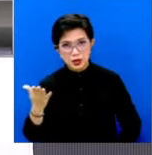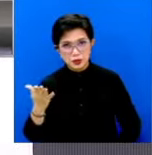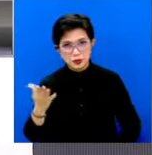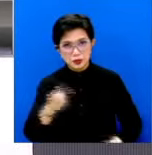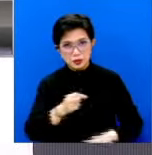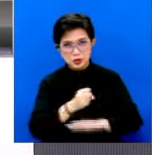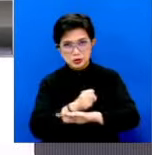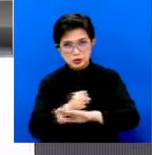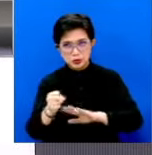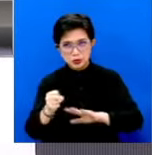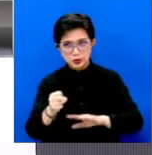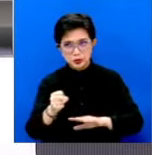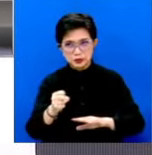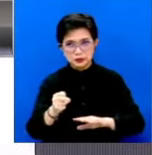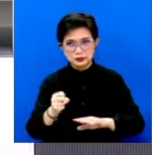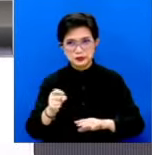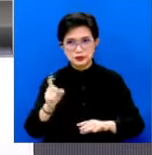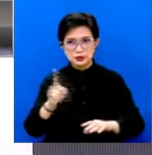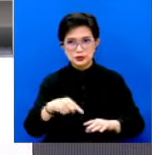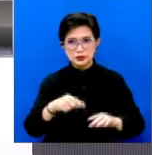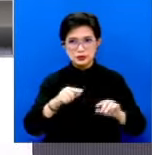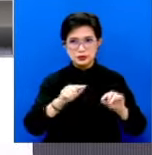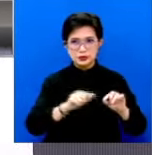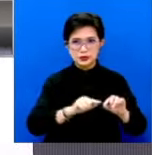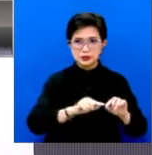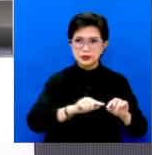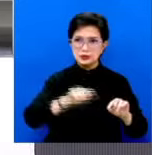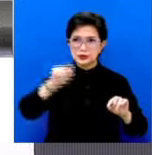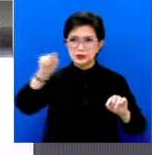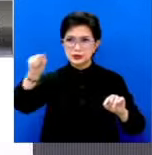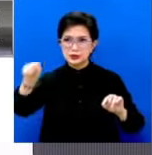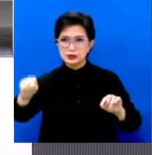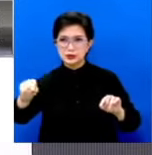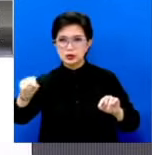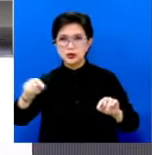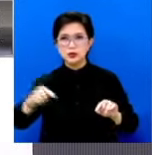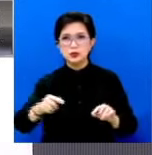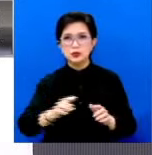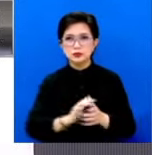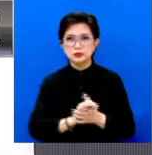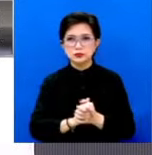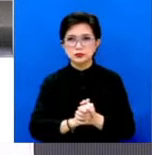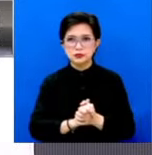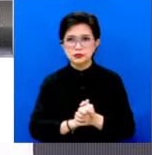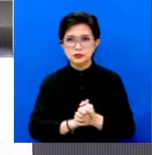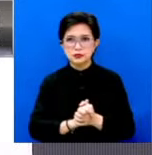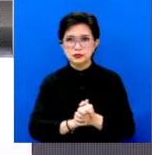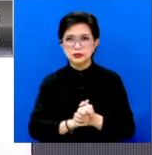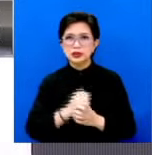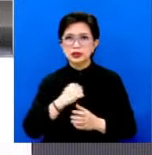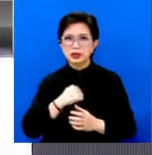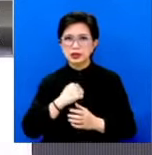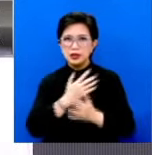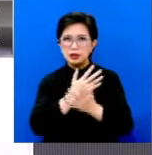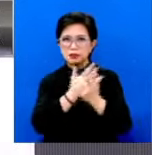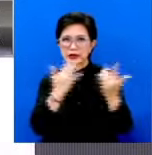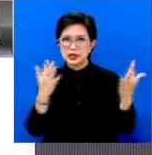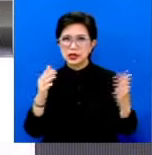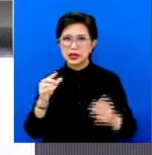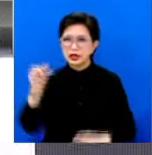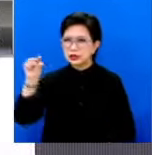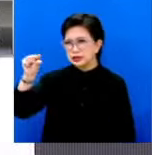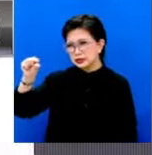Sorong from here, half of Raja Ampat, Tambrau, we still minority. So